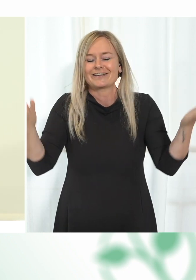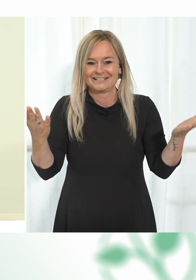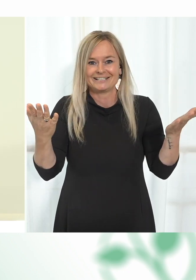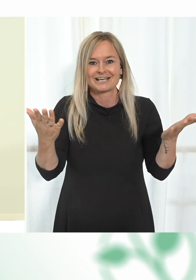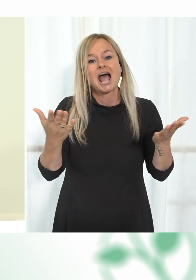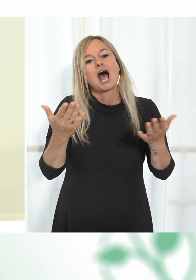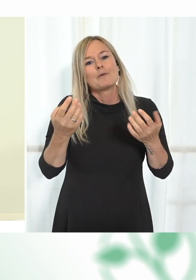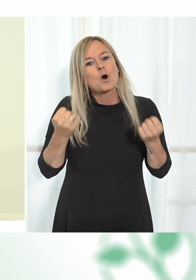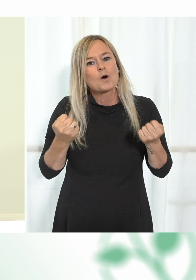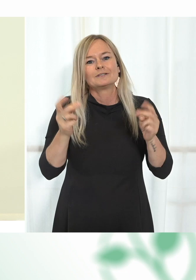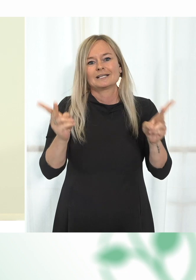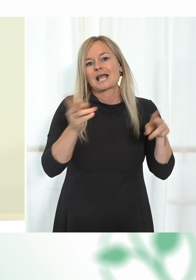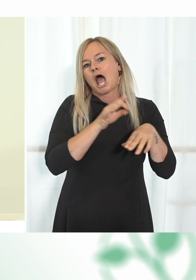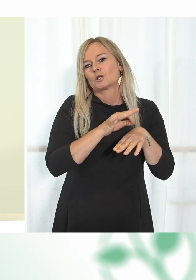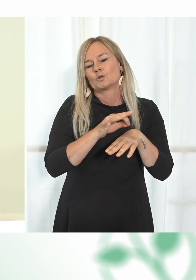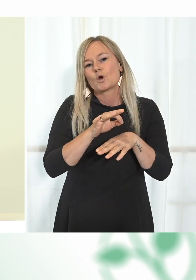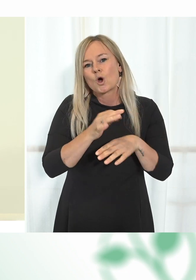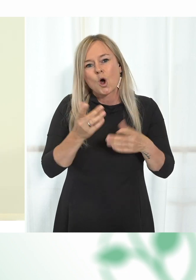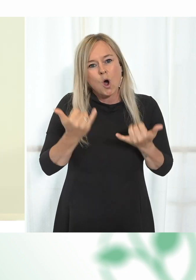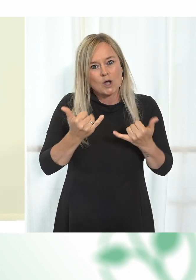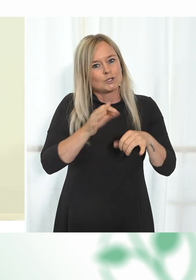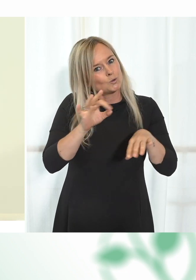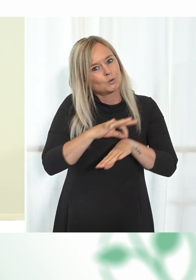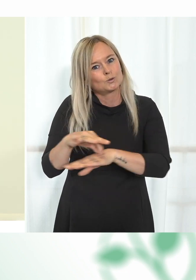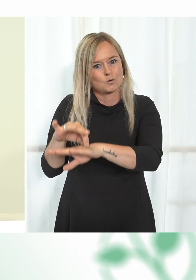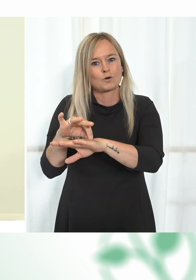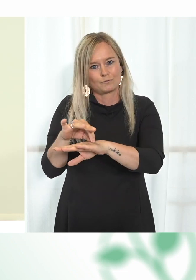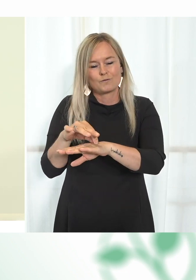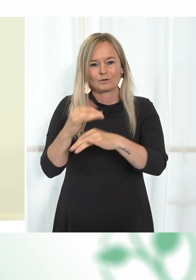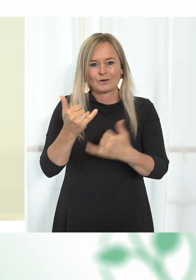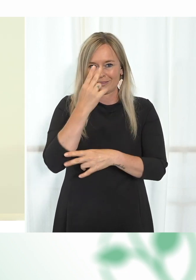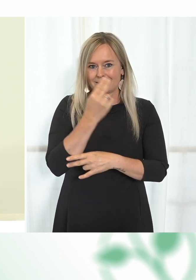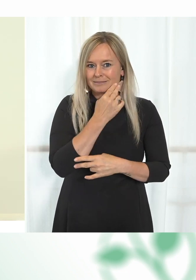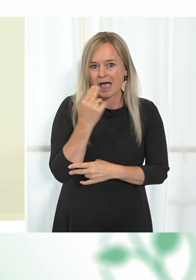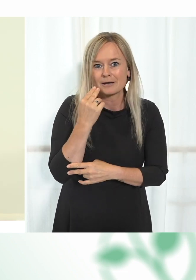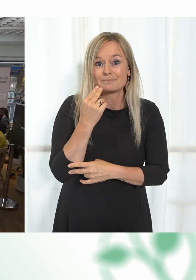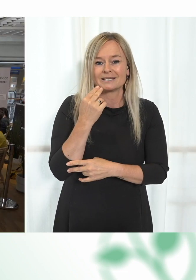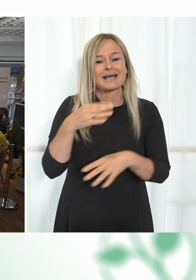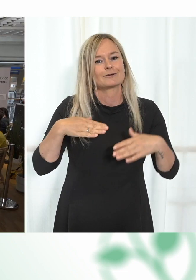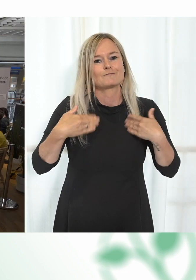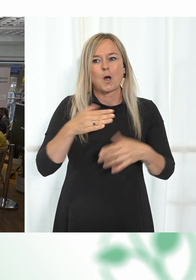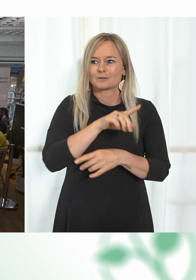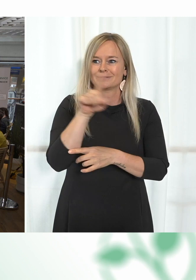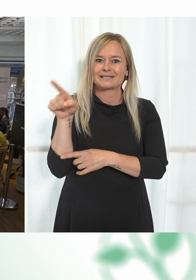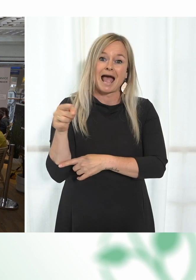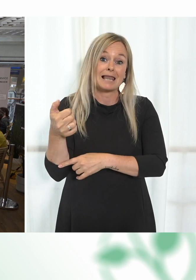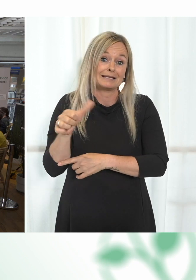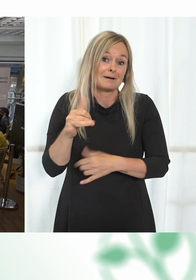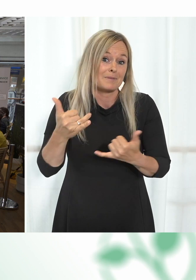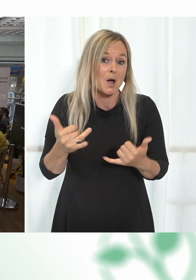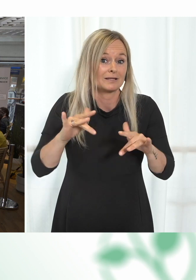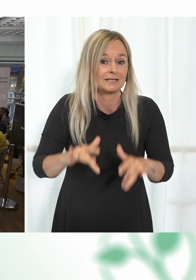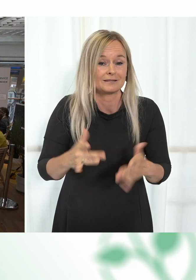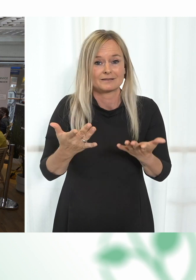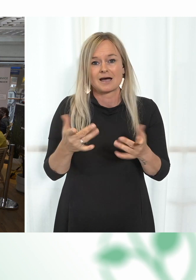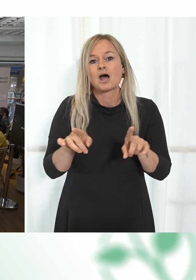gut begleiten kann. Danke, dass Sie im Livestream mit dabei sind und natürlich auch Sie alle hier. Ich werde mich natürlich im Laufe des Nachmittages auch an